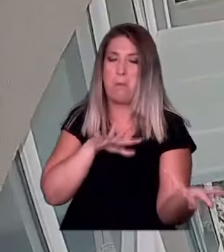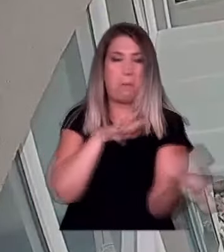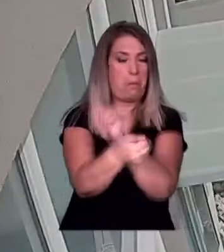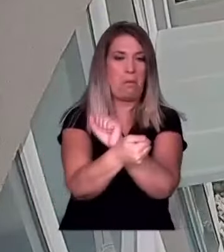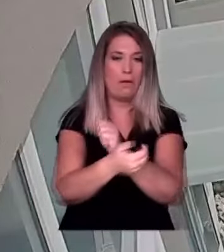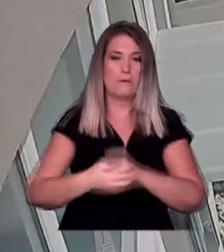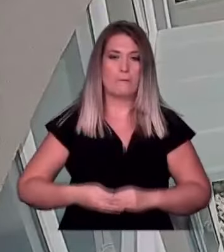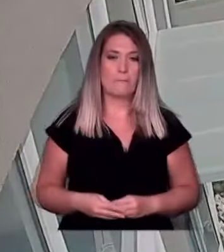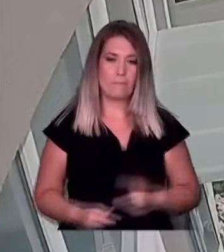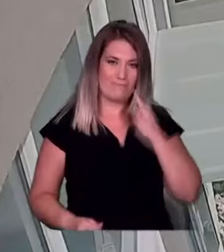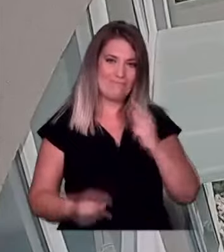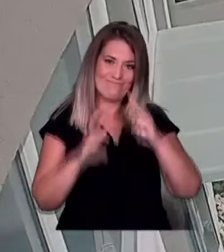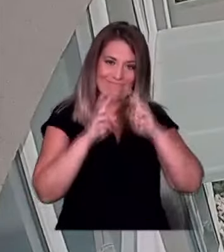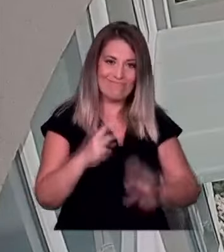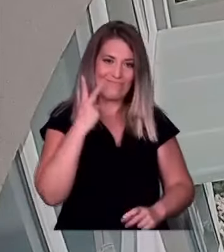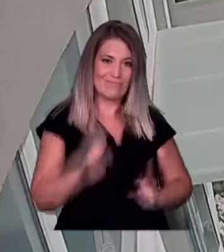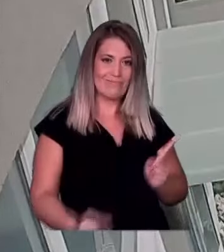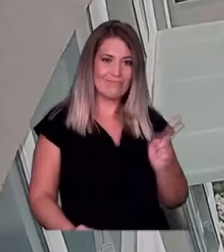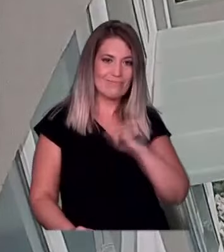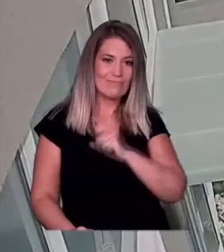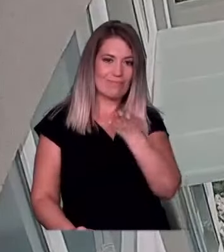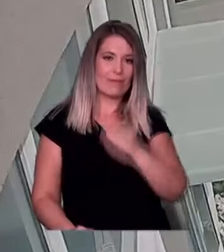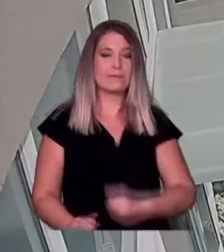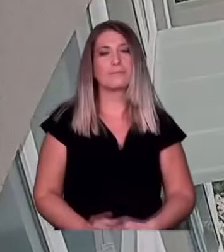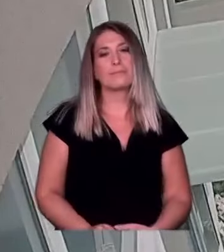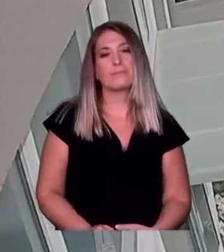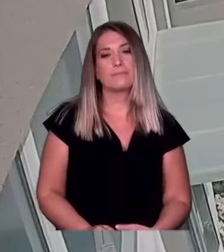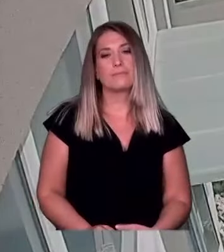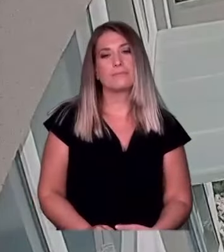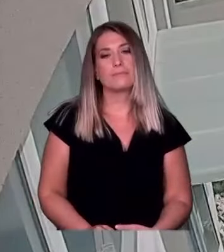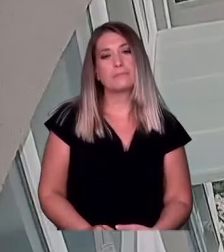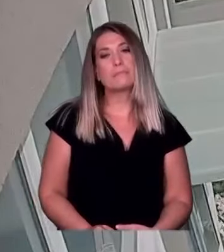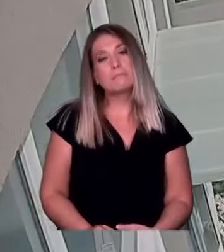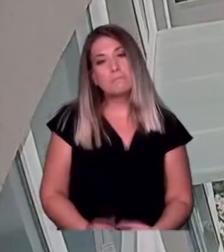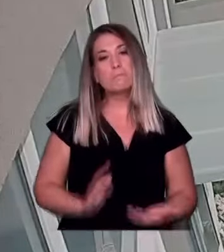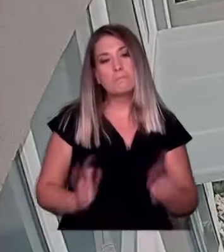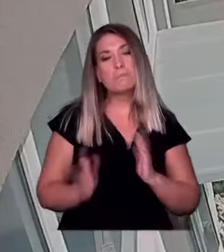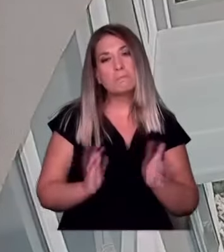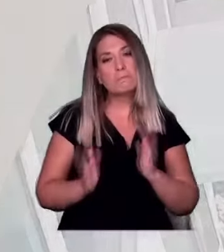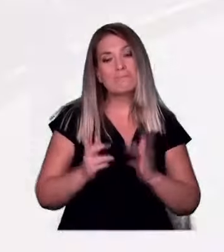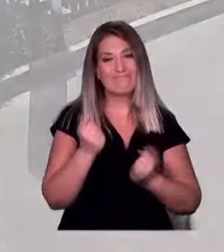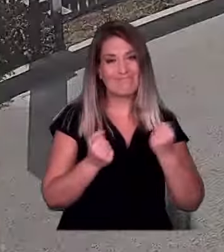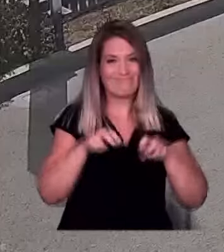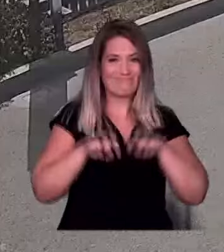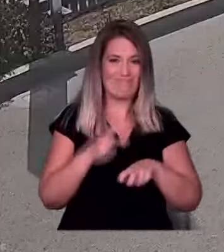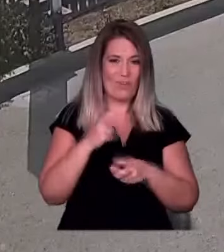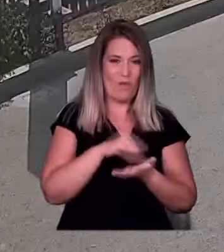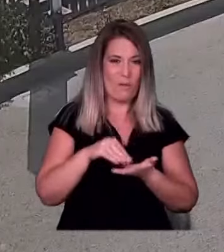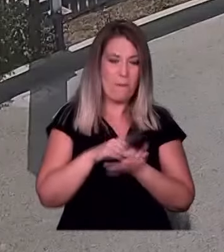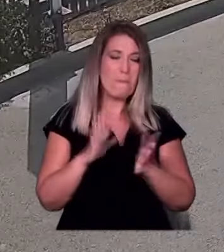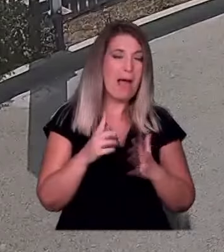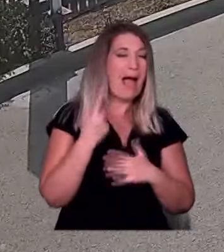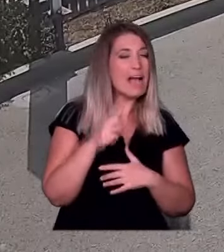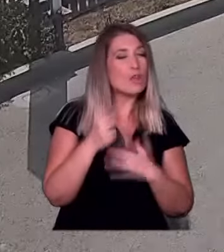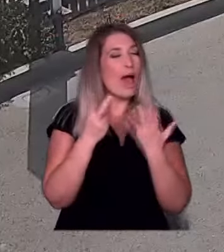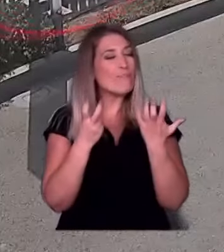Όπως προκύπτει από την ανάλυση της εικόνας που έκαναν ειδικοί για λογαριασμό του Live News, το αυτοκίνητο με τους δύο Ρωμά πήγαινε σε αυτό το σημείο με